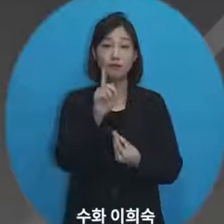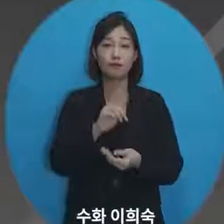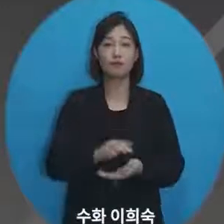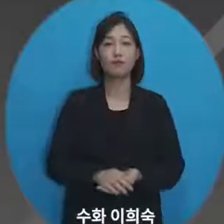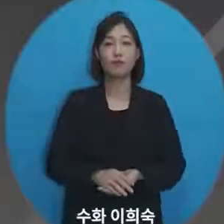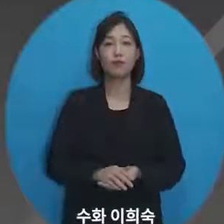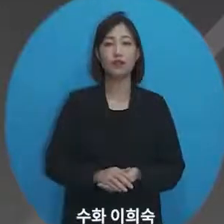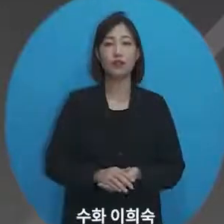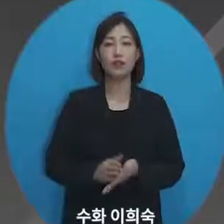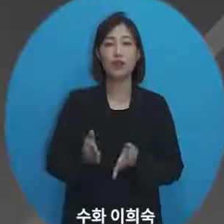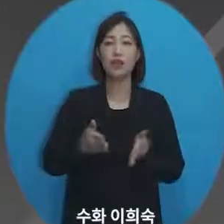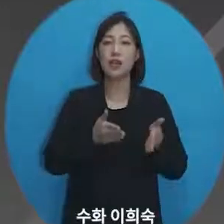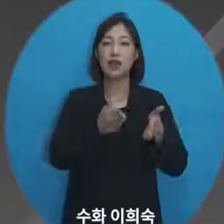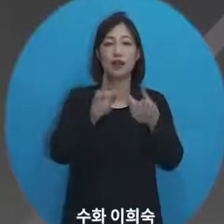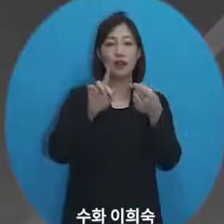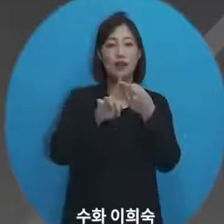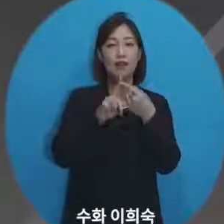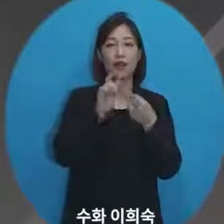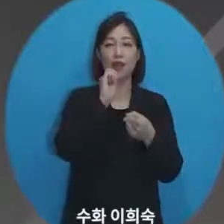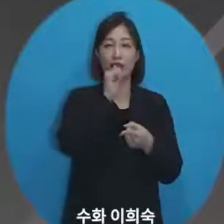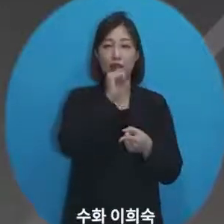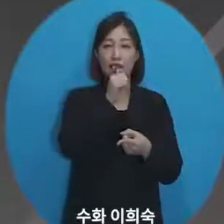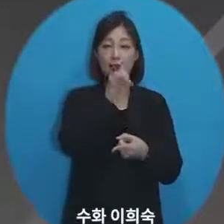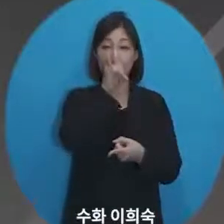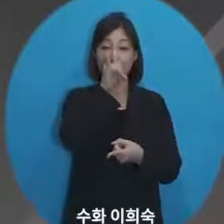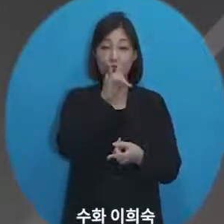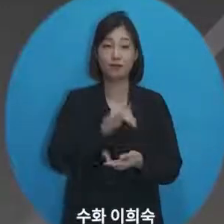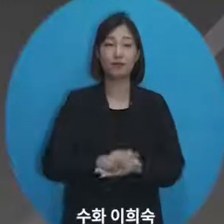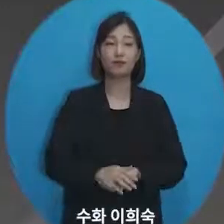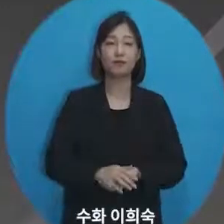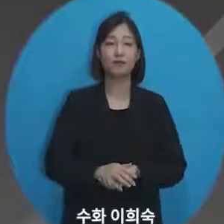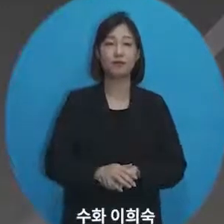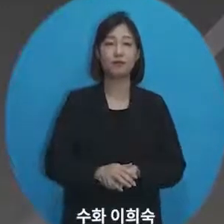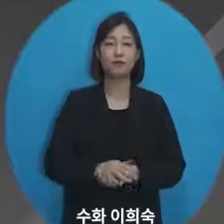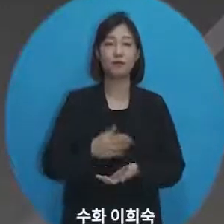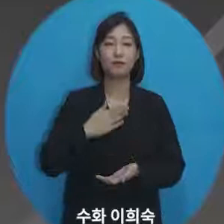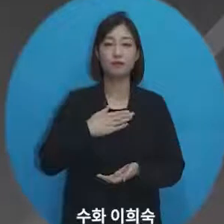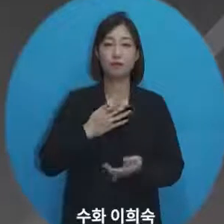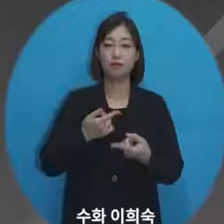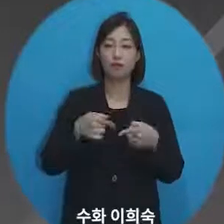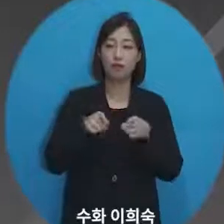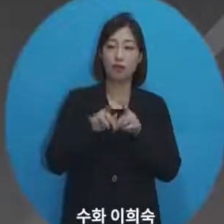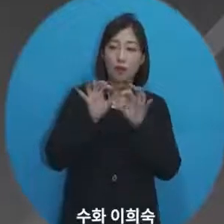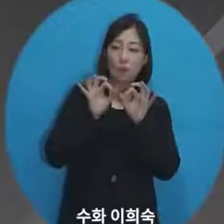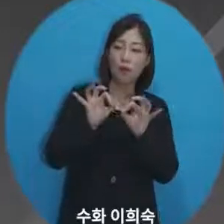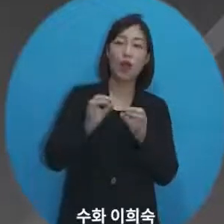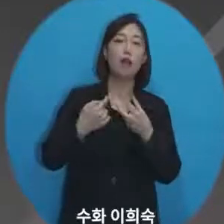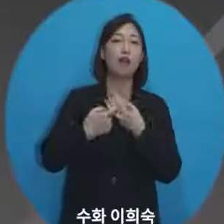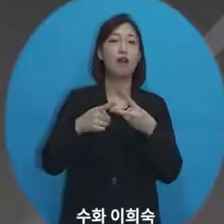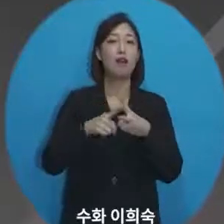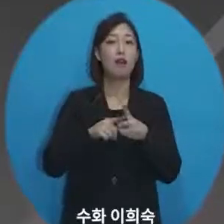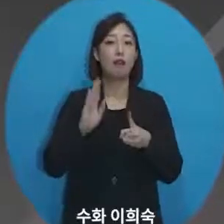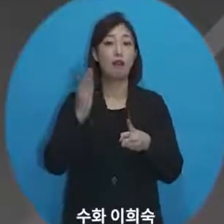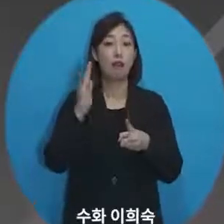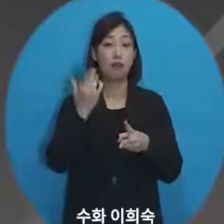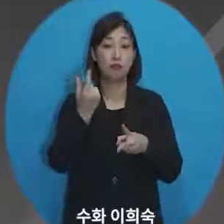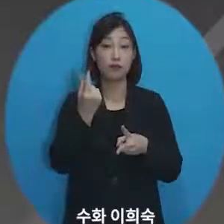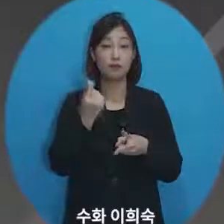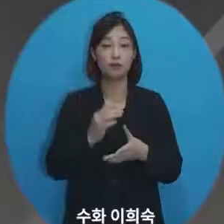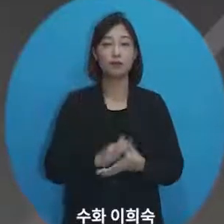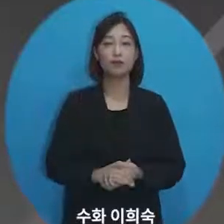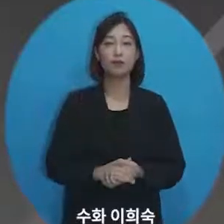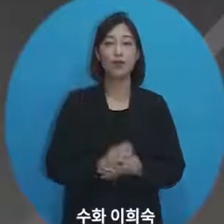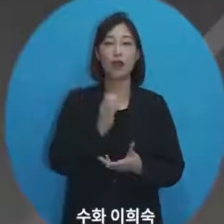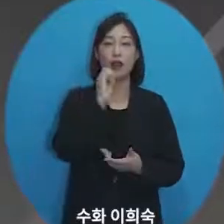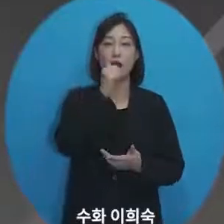지금 같은 경우는 이제 우리가 동선상에 안내판을 두면서 이제 그 부분에 대해서 우리가 함께 알 수 있도록 하는